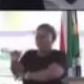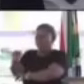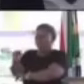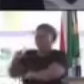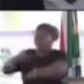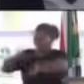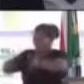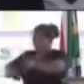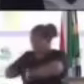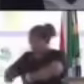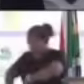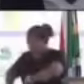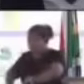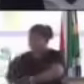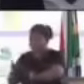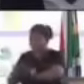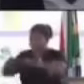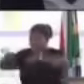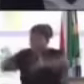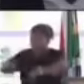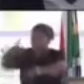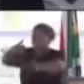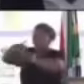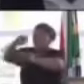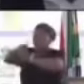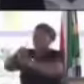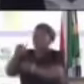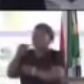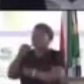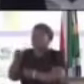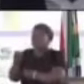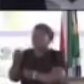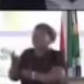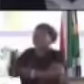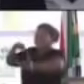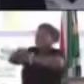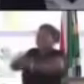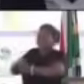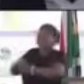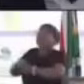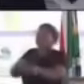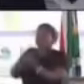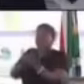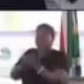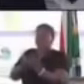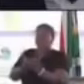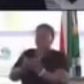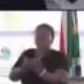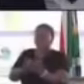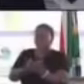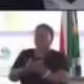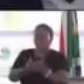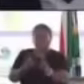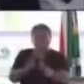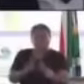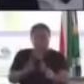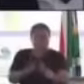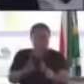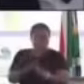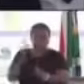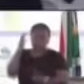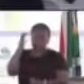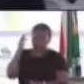Singaceba la ejozini masingahle singenelelele isoya nalokho ngiyakubeka ukuthi